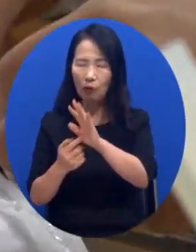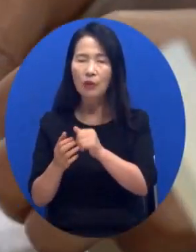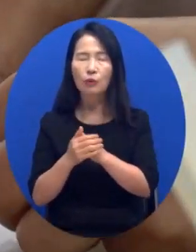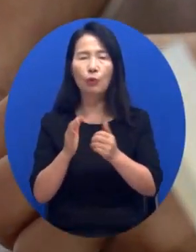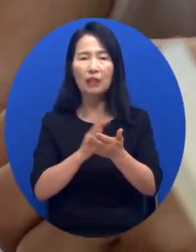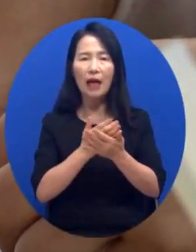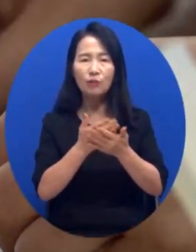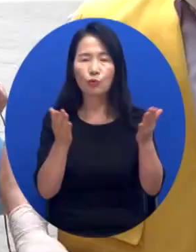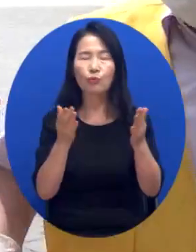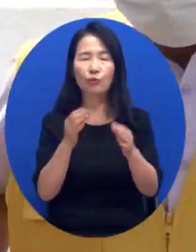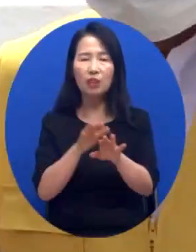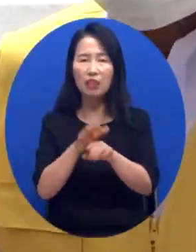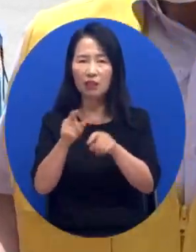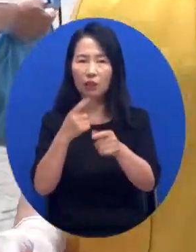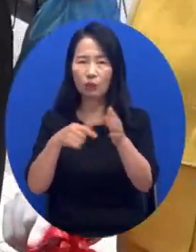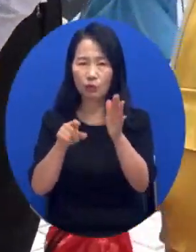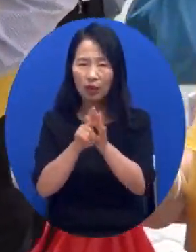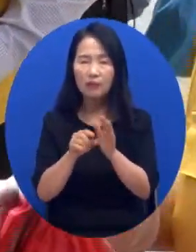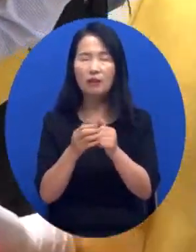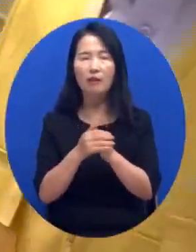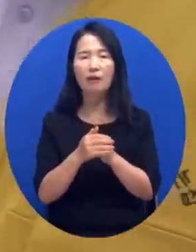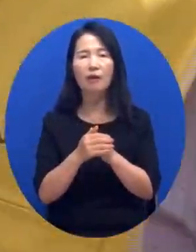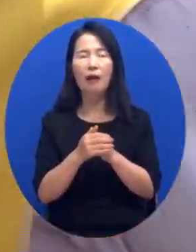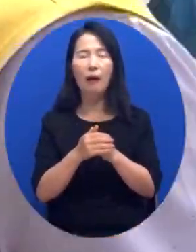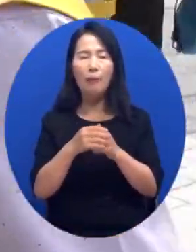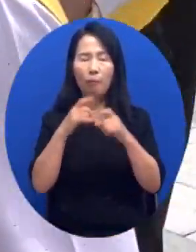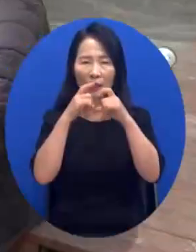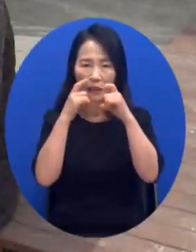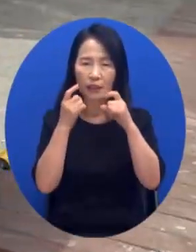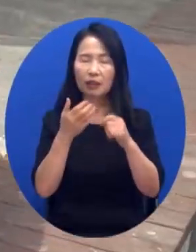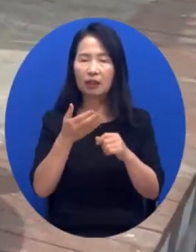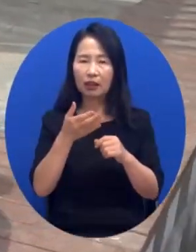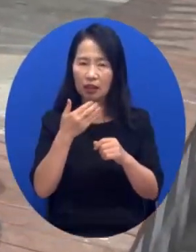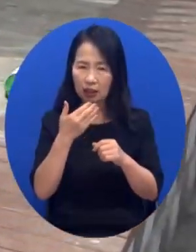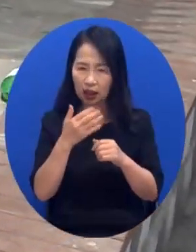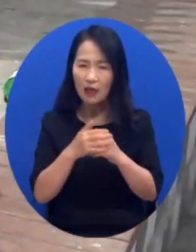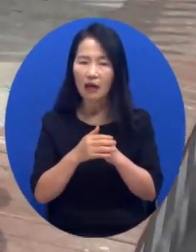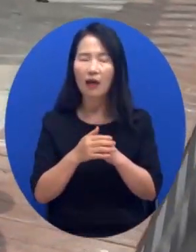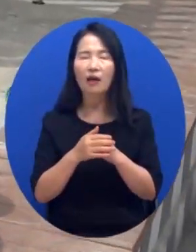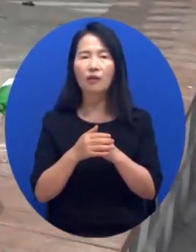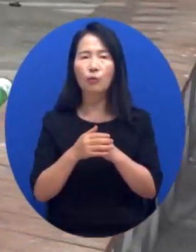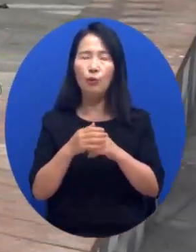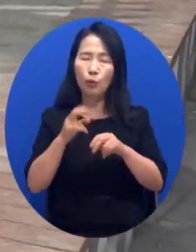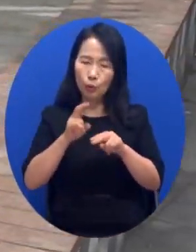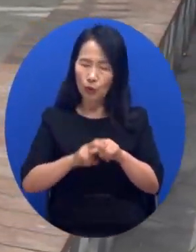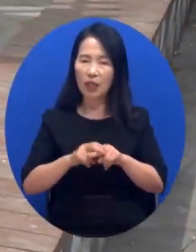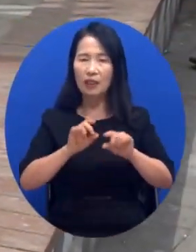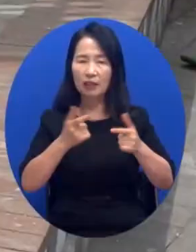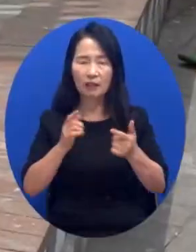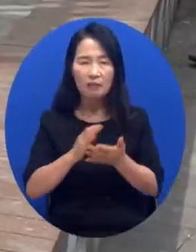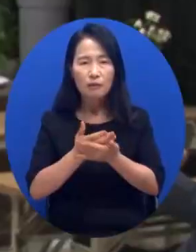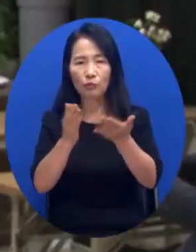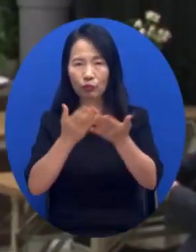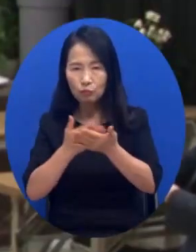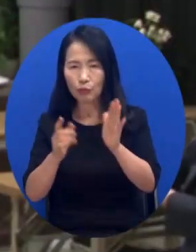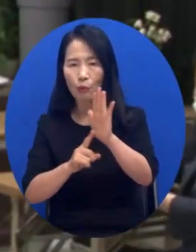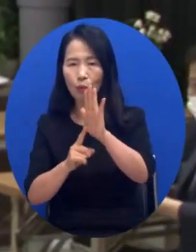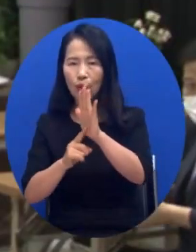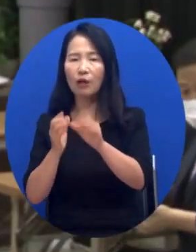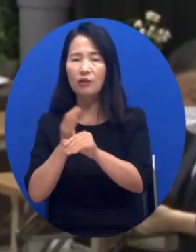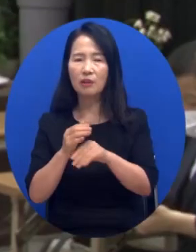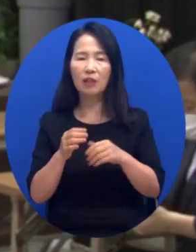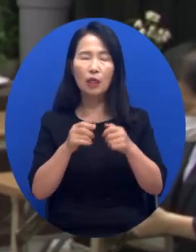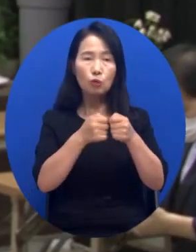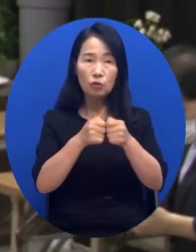우리 사회 소외되고 어려운 이웃들을 찾아 마스크와 식사, 은박 돗자리 등을 지원한다는 방침입니다.